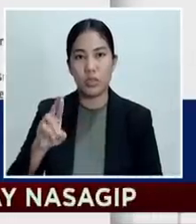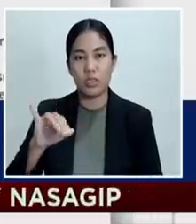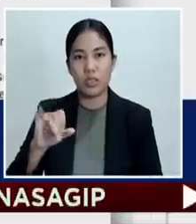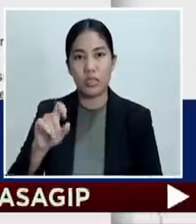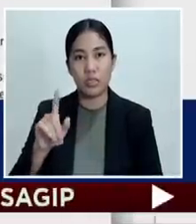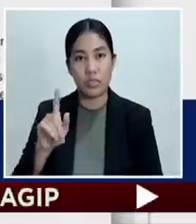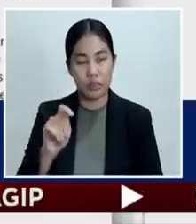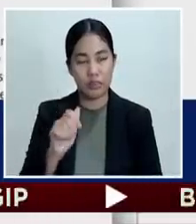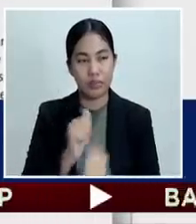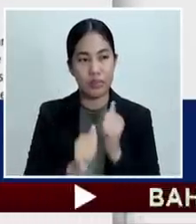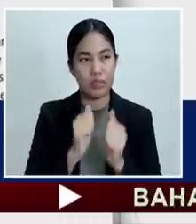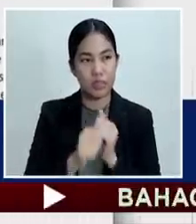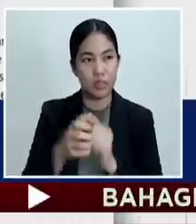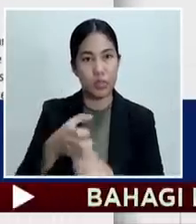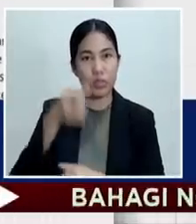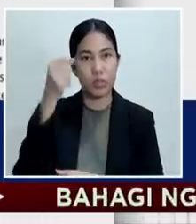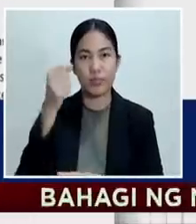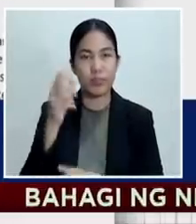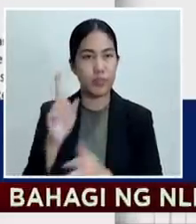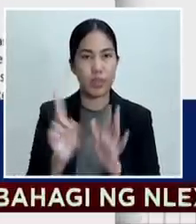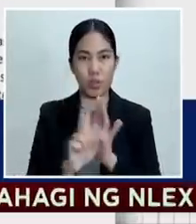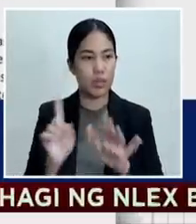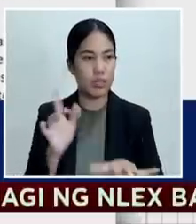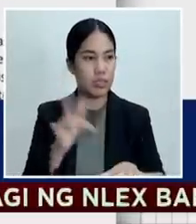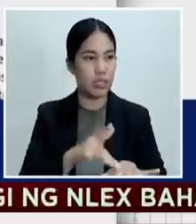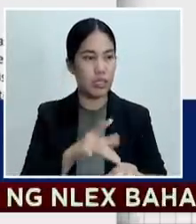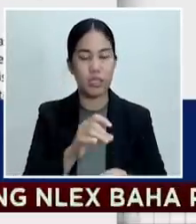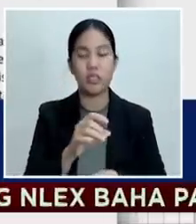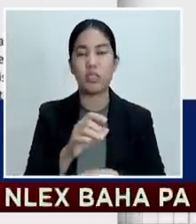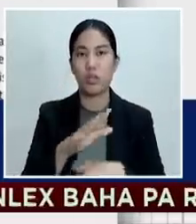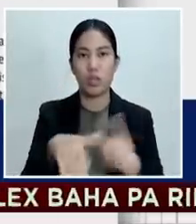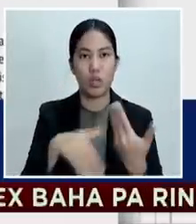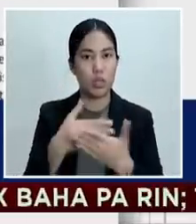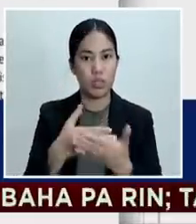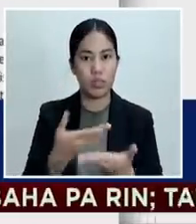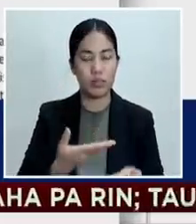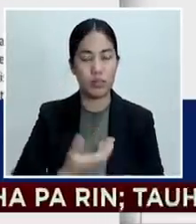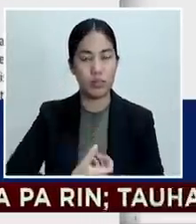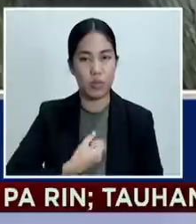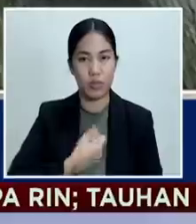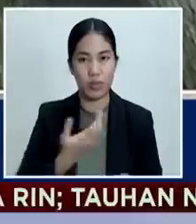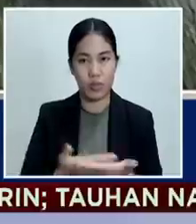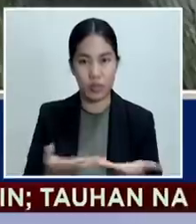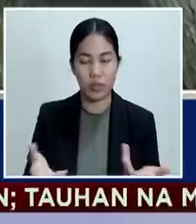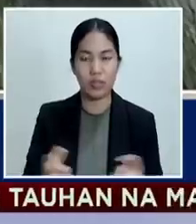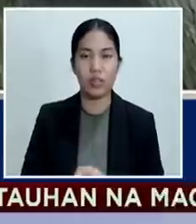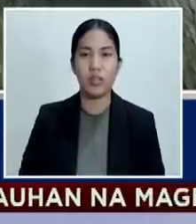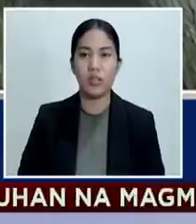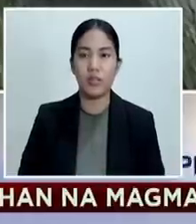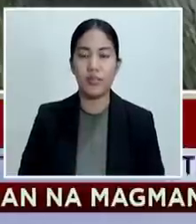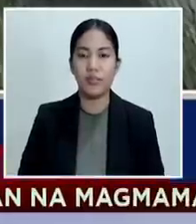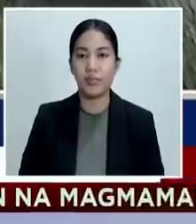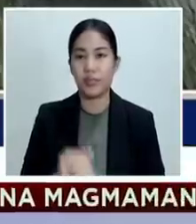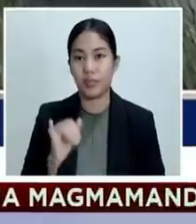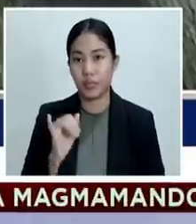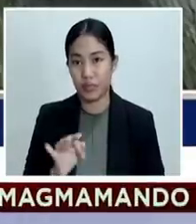anumang pag-aari na may koneksyon sa kanila o maging ang mga hawak na ibang tao para sa kanila. Kung makita na mayroong